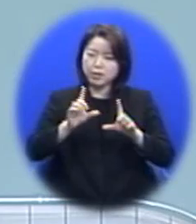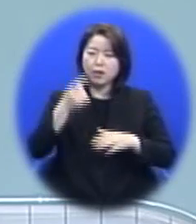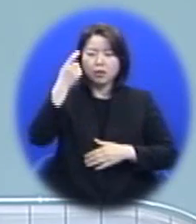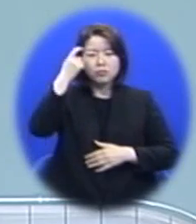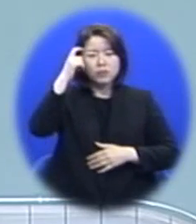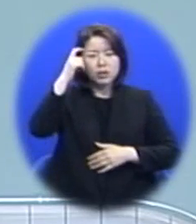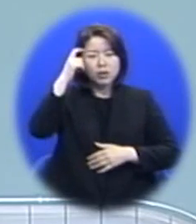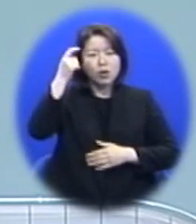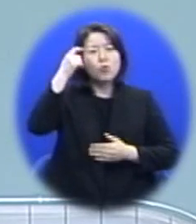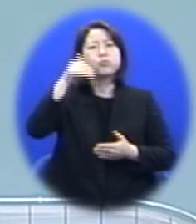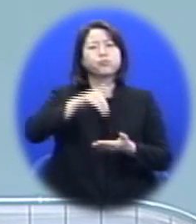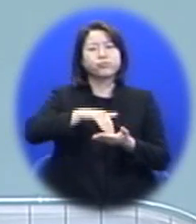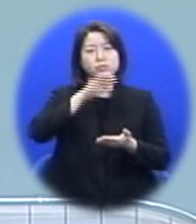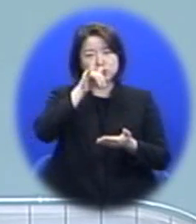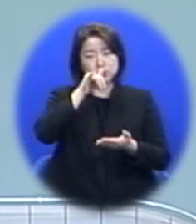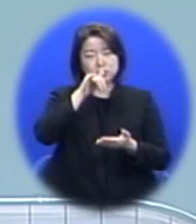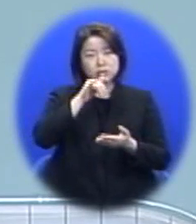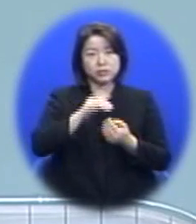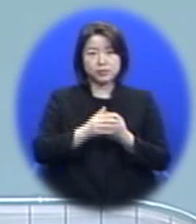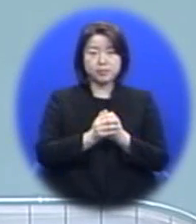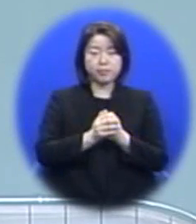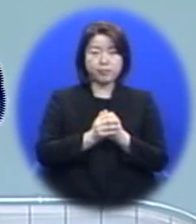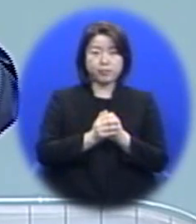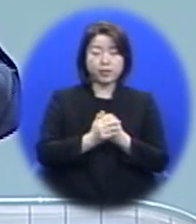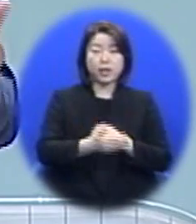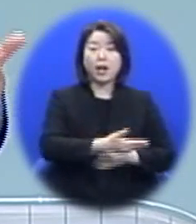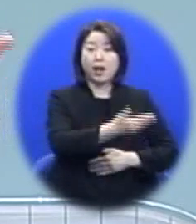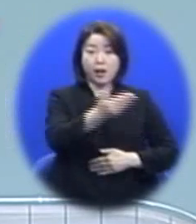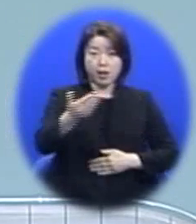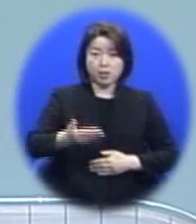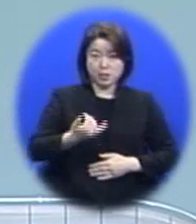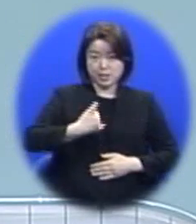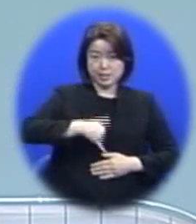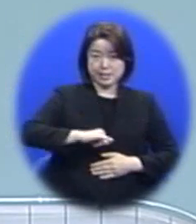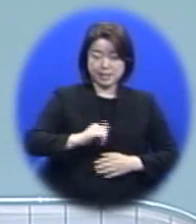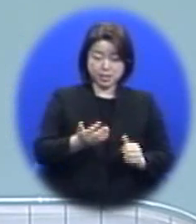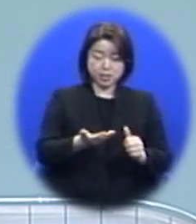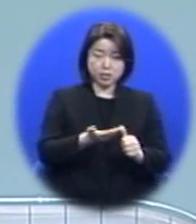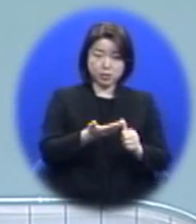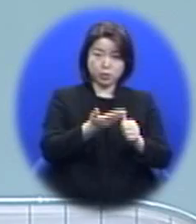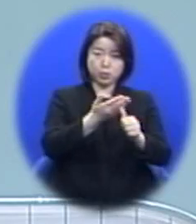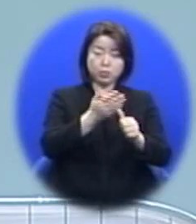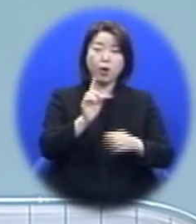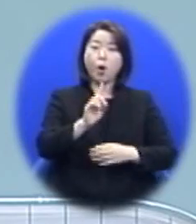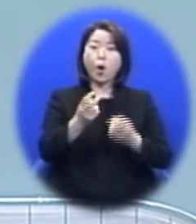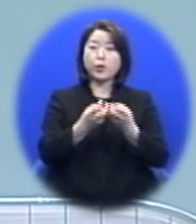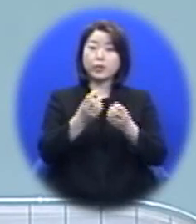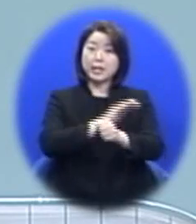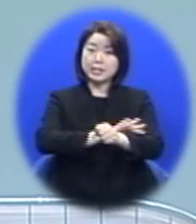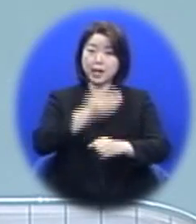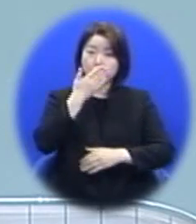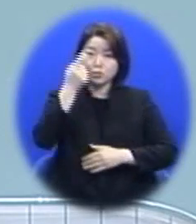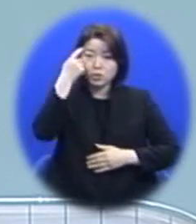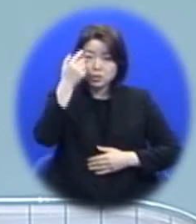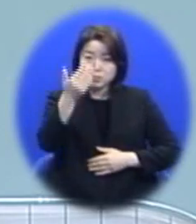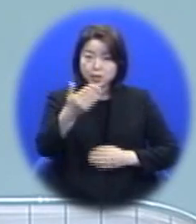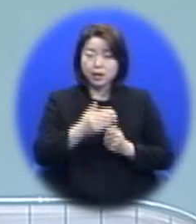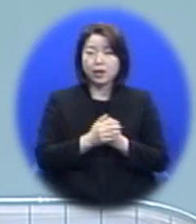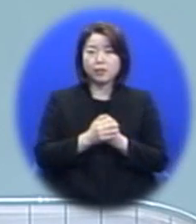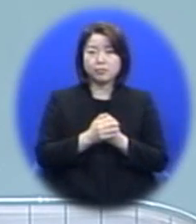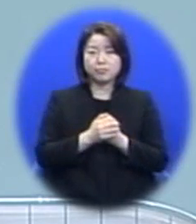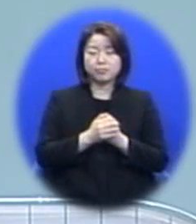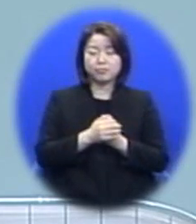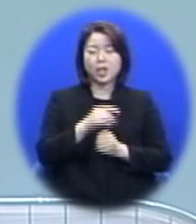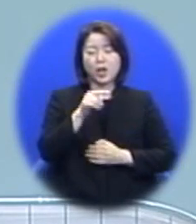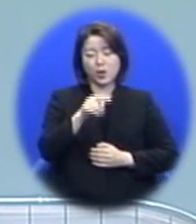지경이 됐습니다. 여러분, 자녀 교육을 어떻게 하면 잘할수 있을까요? 부부가